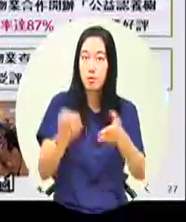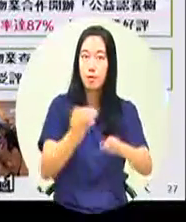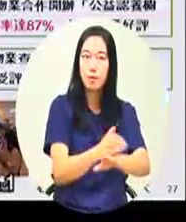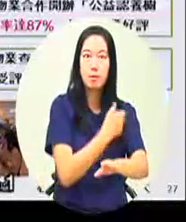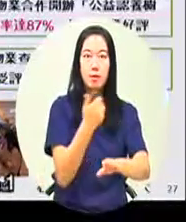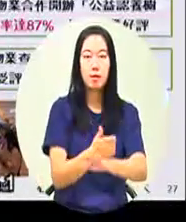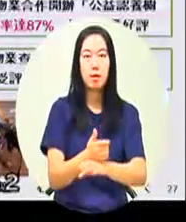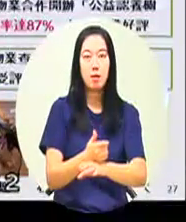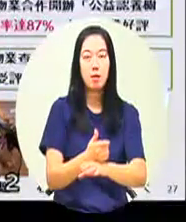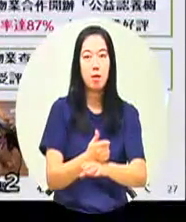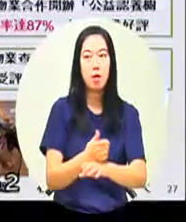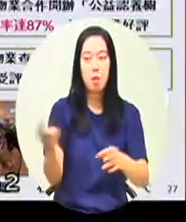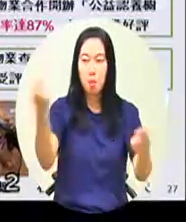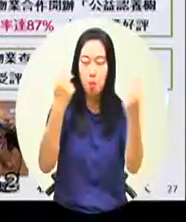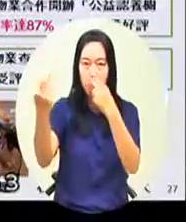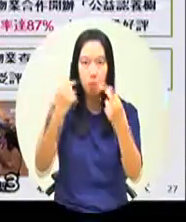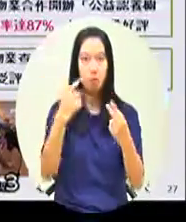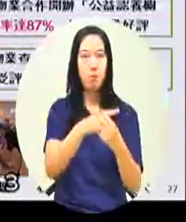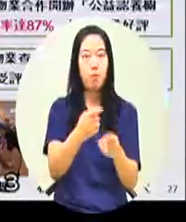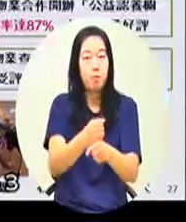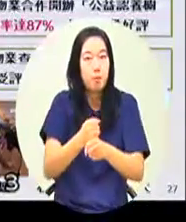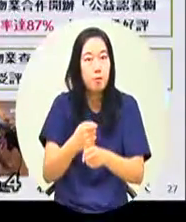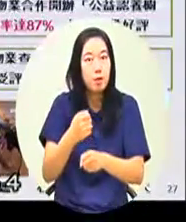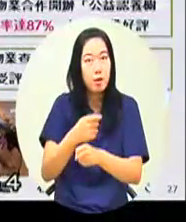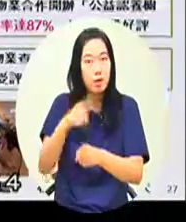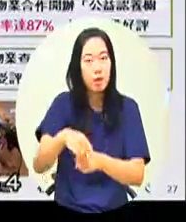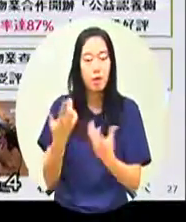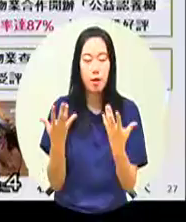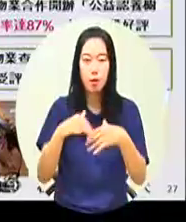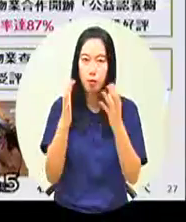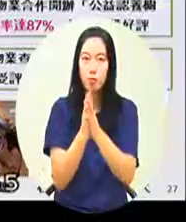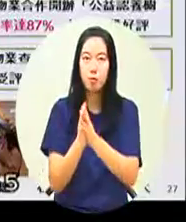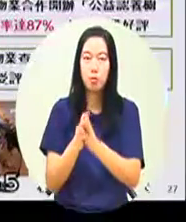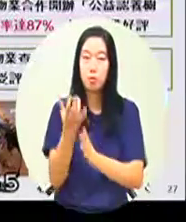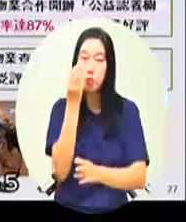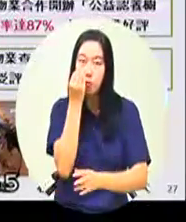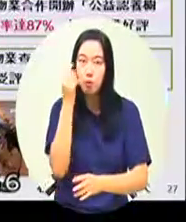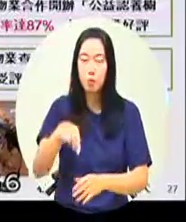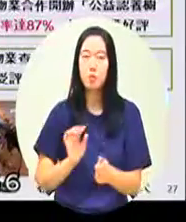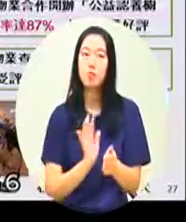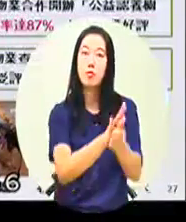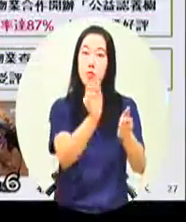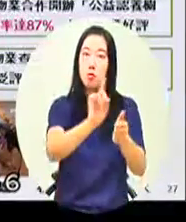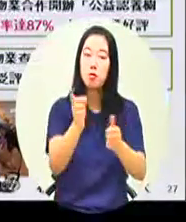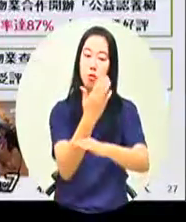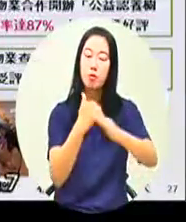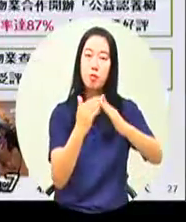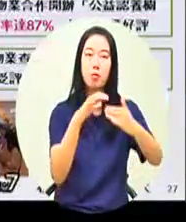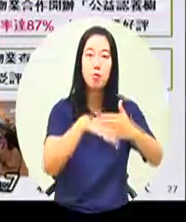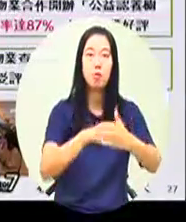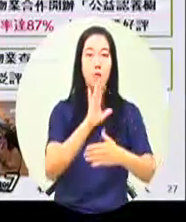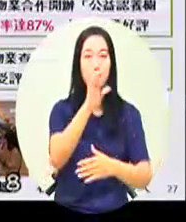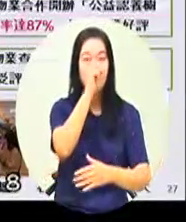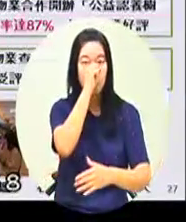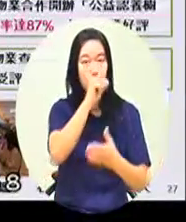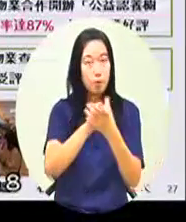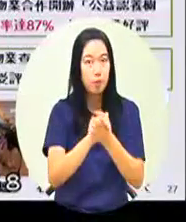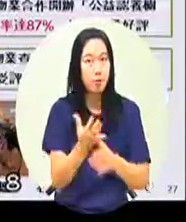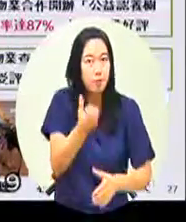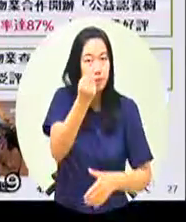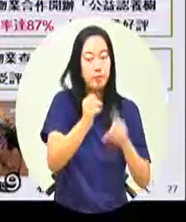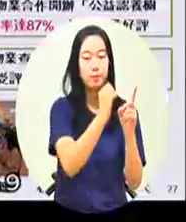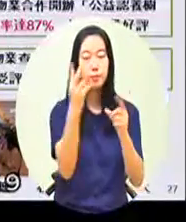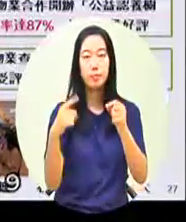界关注，然后纷纷来观摩。所以说，我们目前所推出的全国首创的校园有效城友善前，也从102年